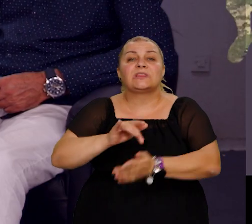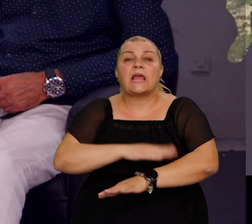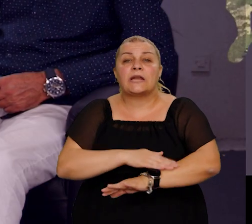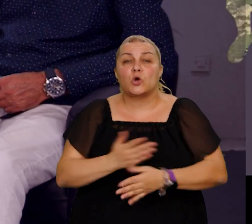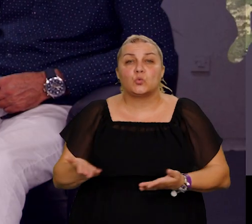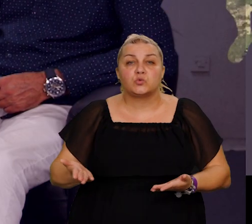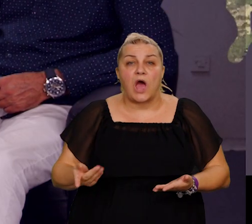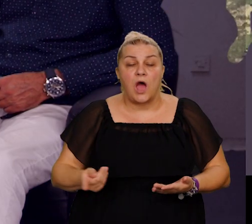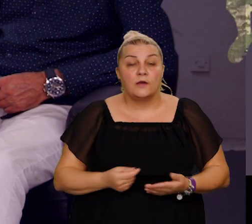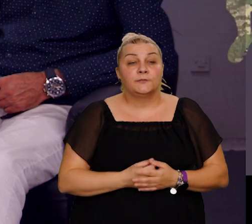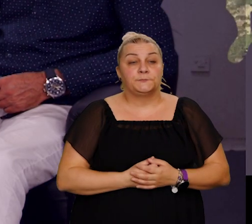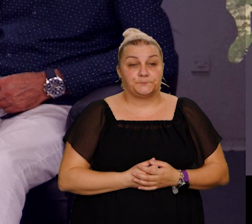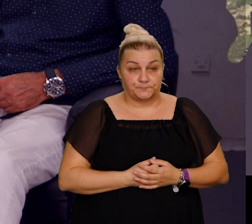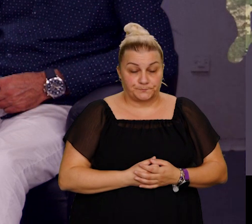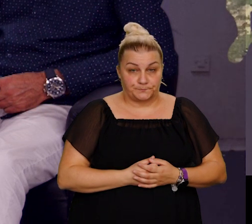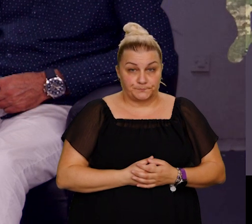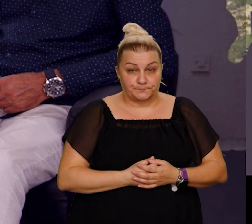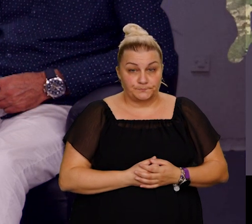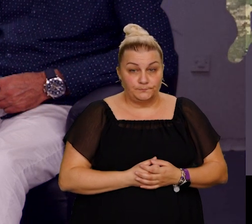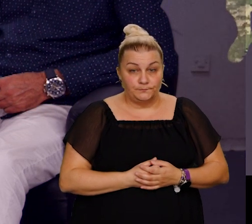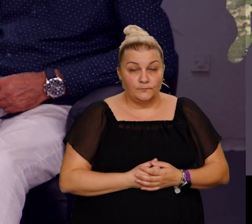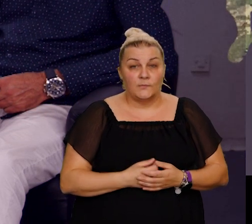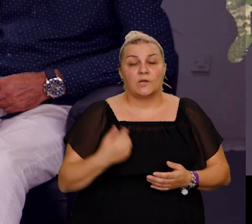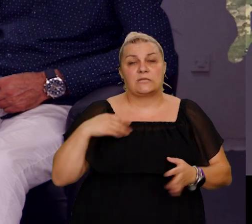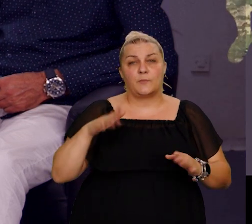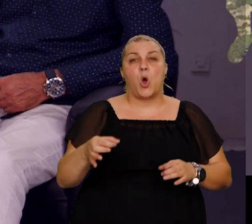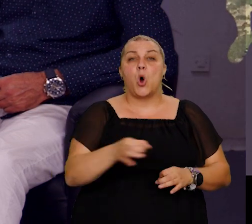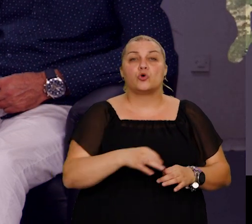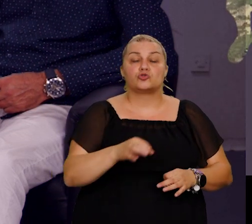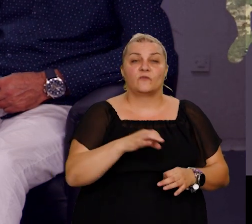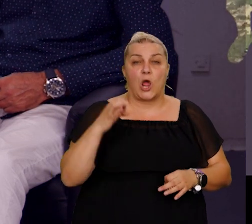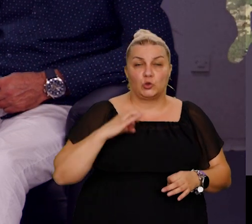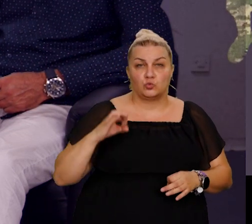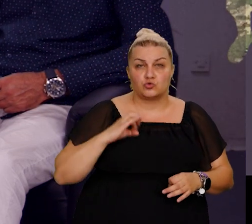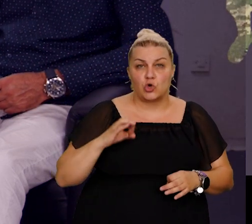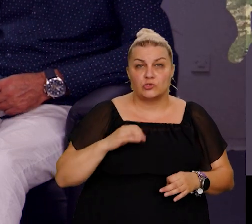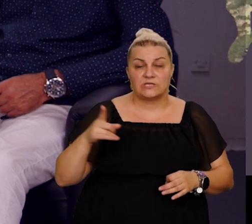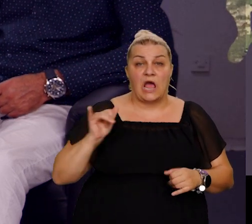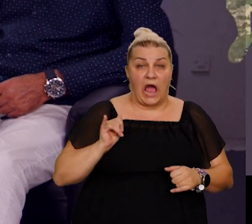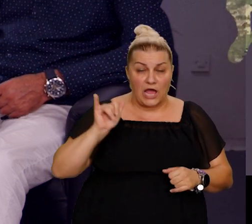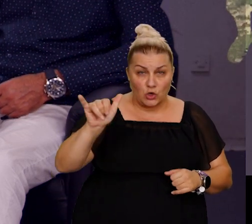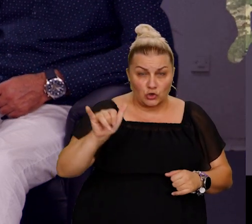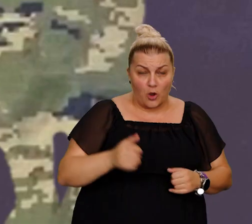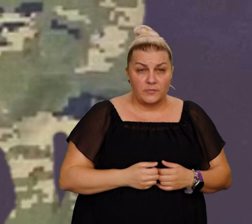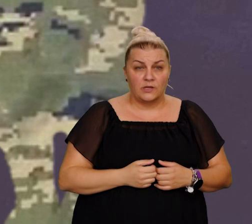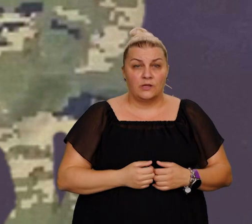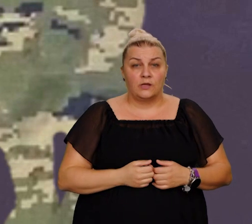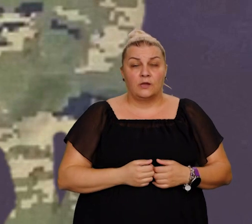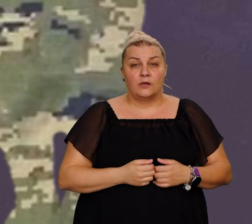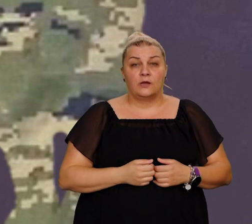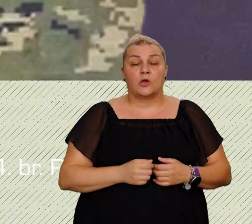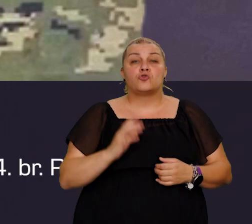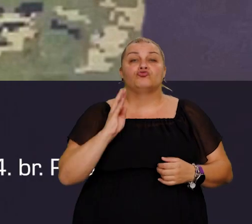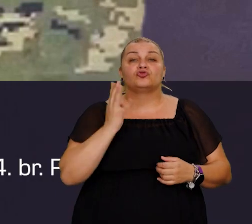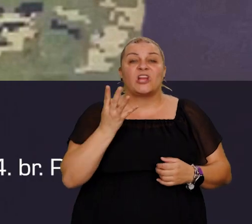Ovako, znači, pored osnovne dužnosti koje sam obnašao na aerodromu, išli